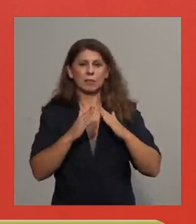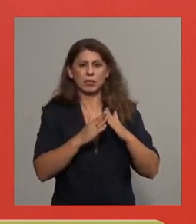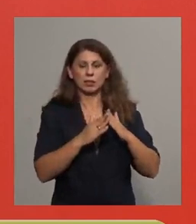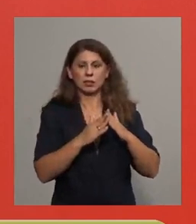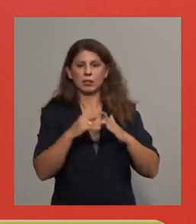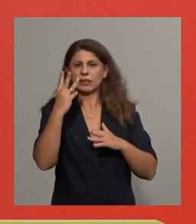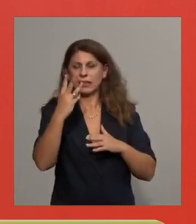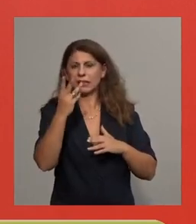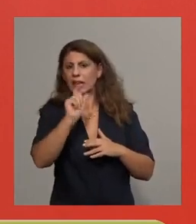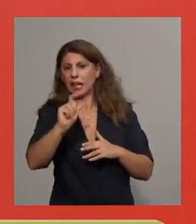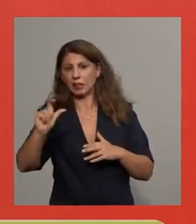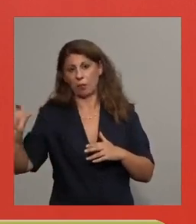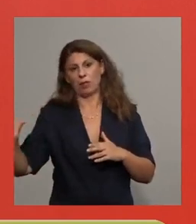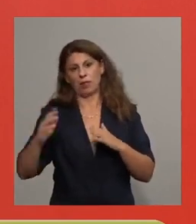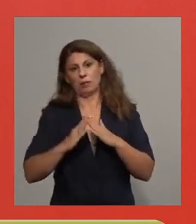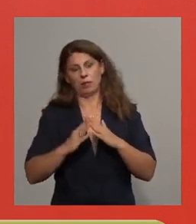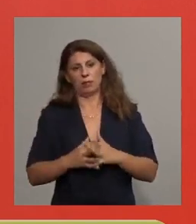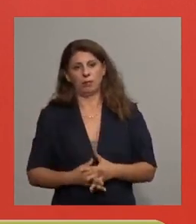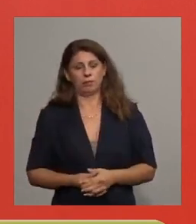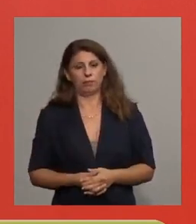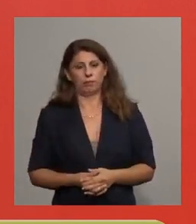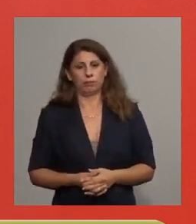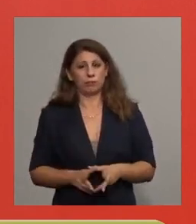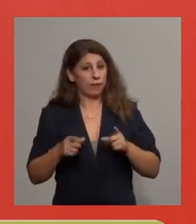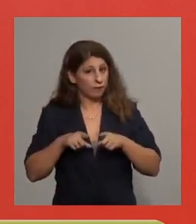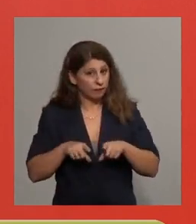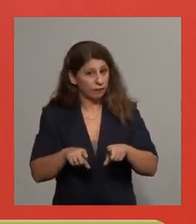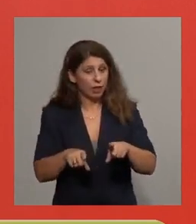3 εκατομμύρια νοικοκυριά. Την ίδια